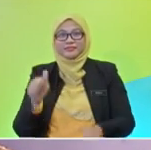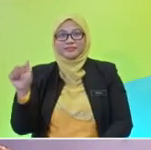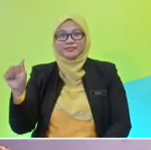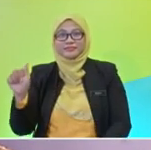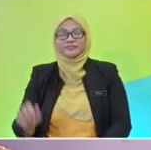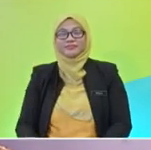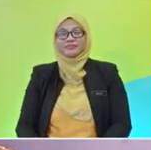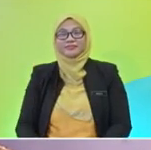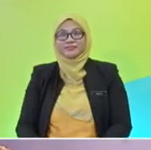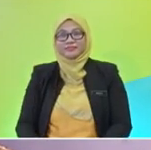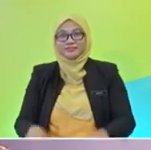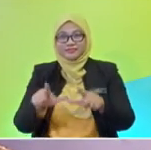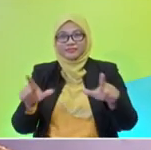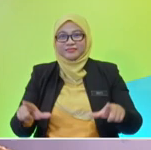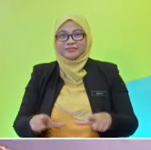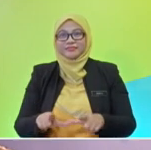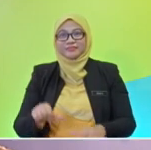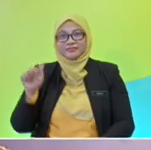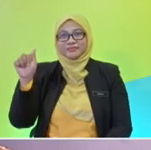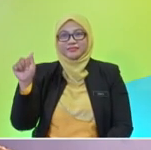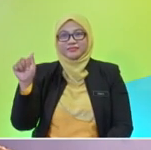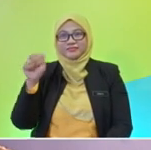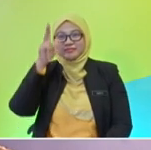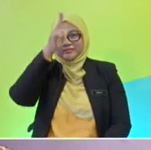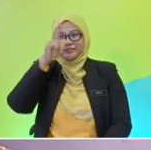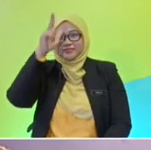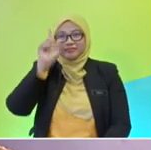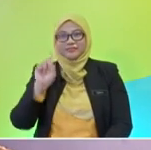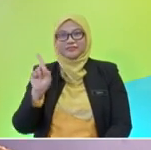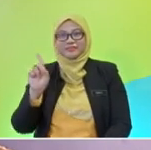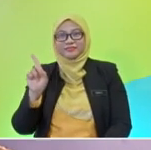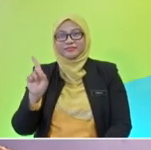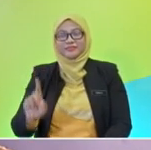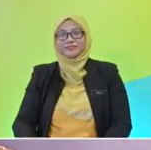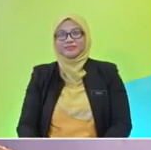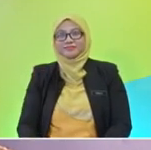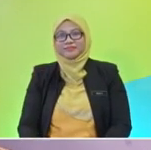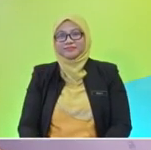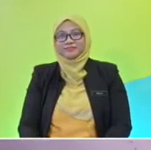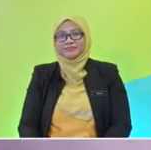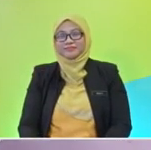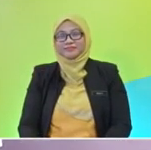Ais boleh Jelaskan lokasi e kerajaan mana yang muncul pada lokasi e